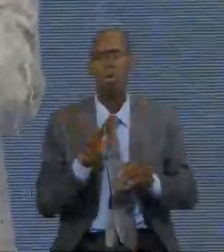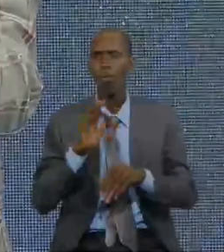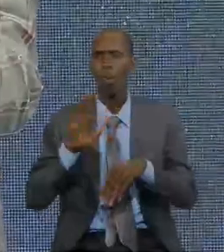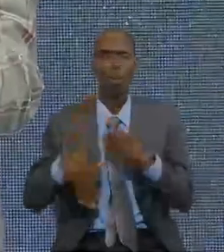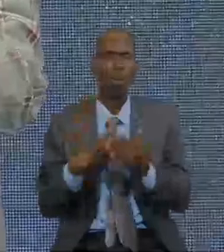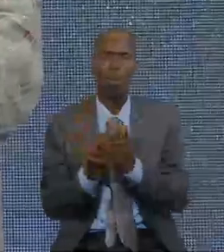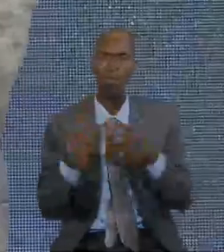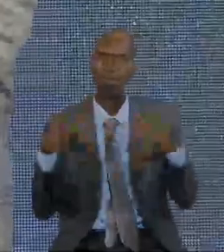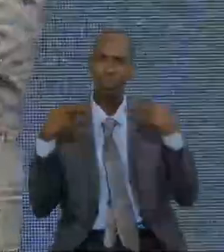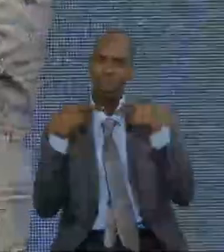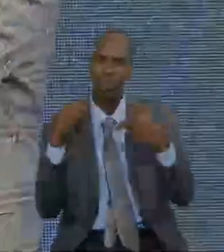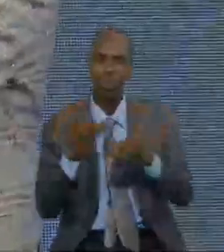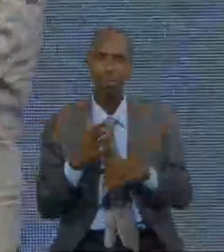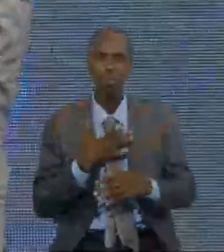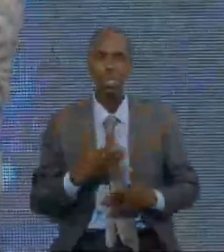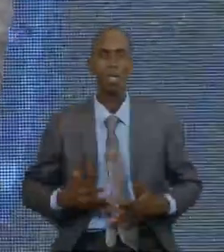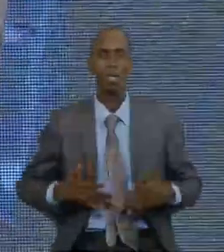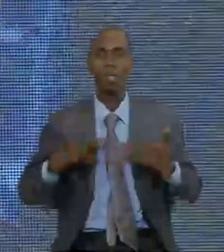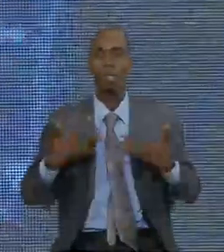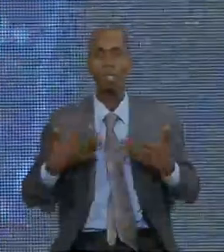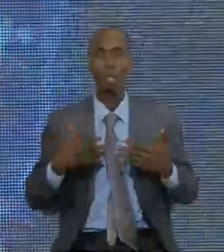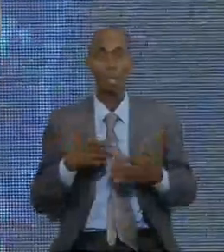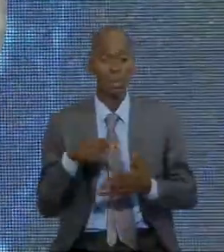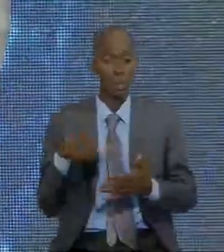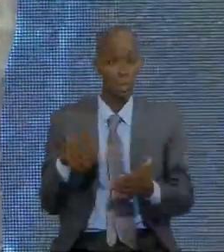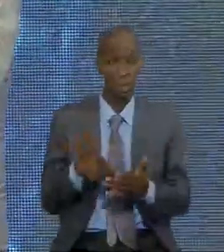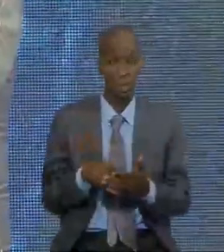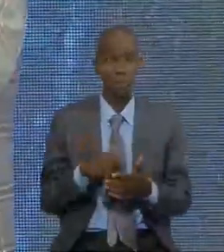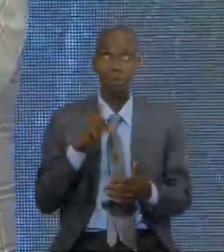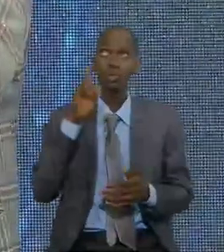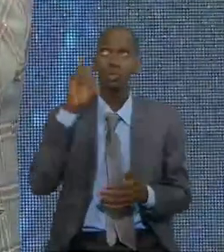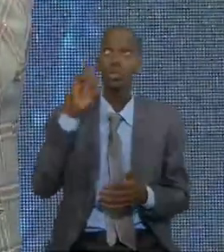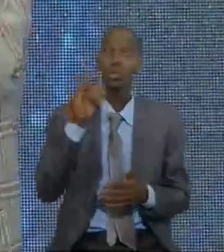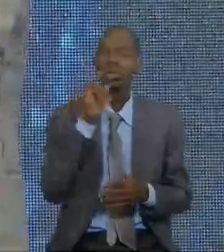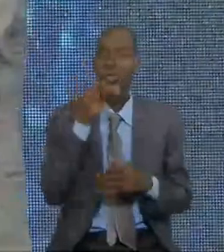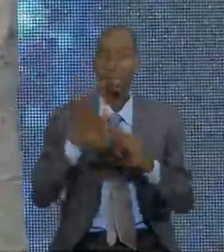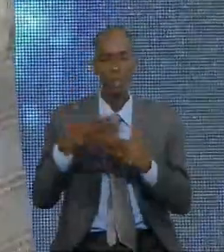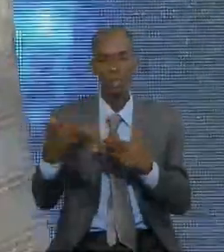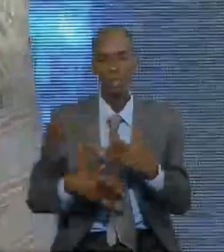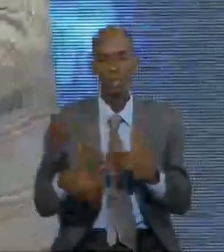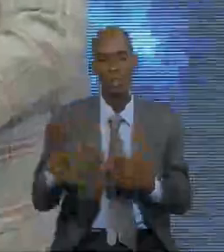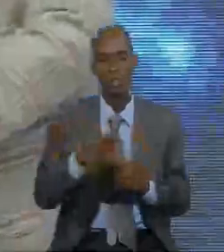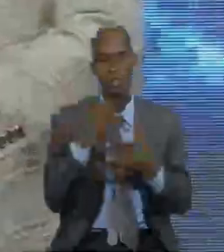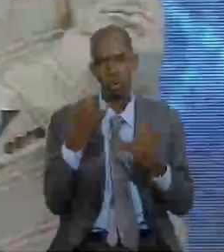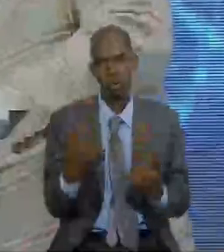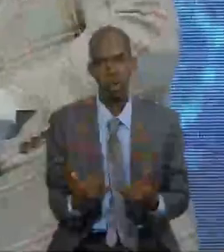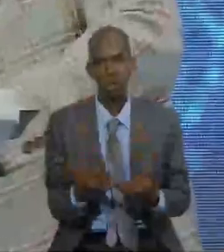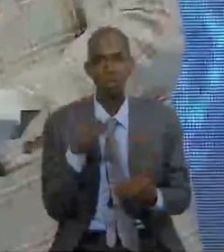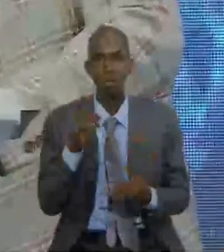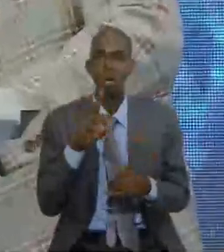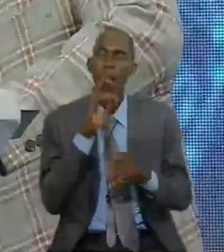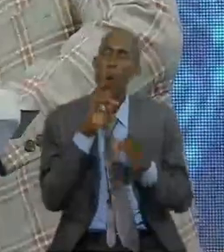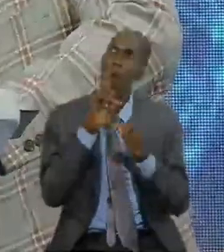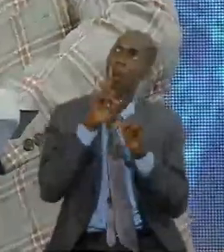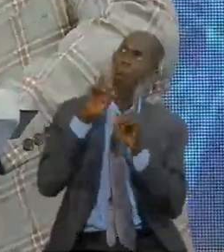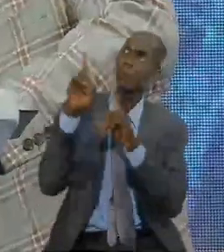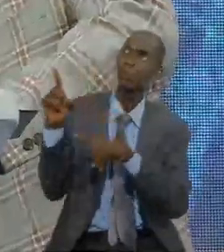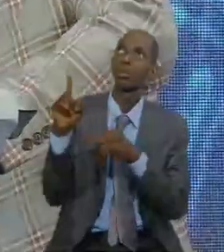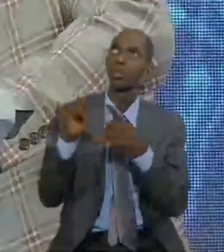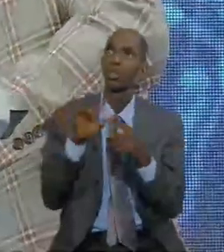tous les jours de ta vie ça peut t'invite maintenant tu